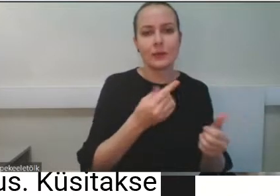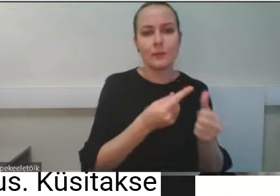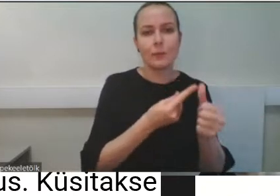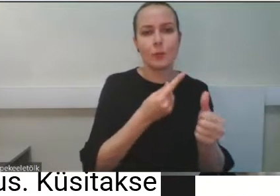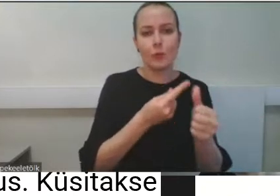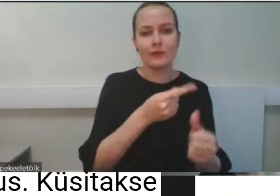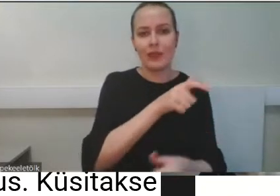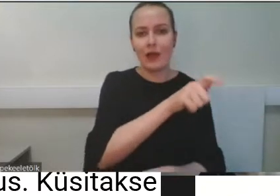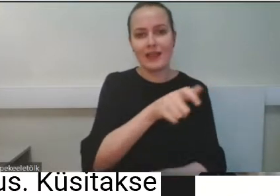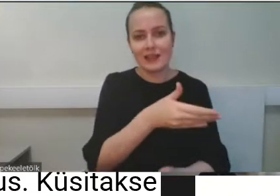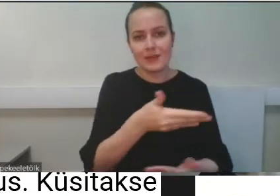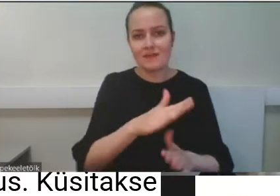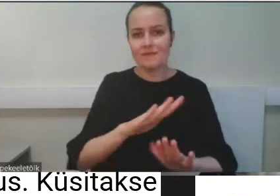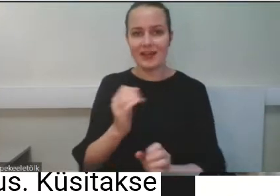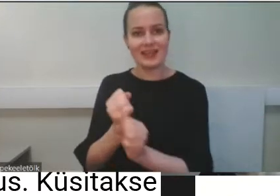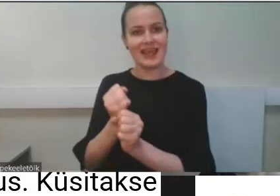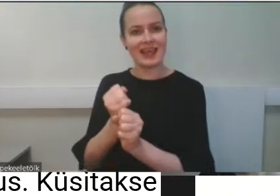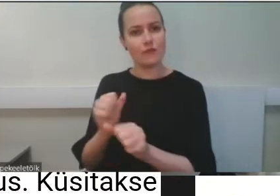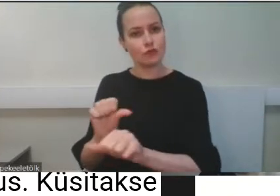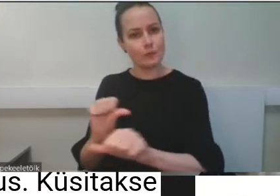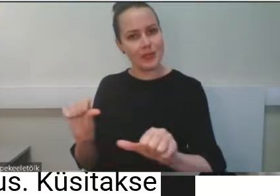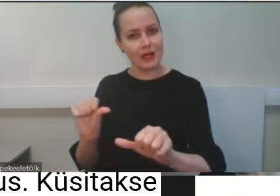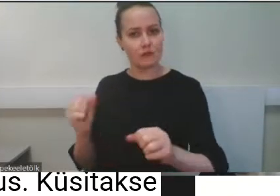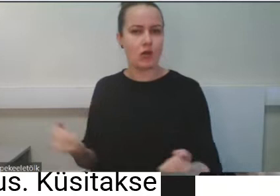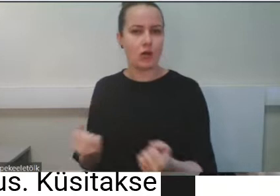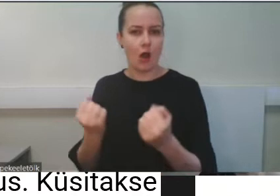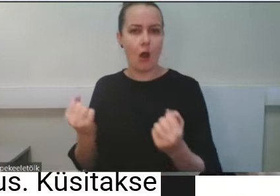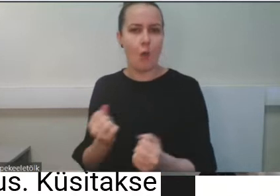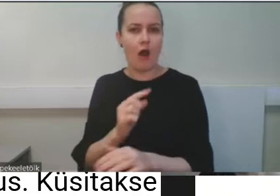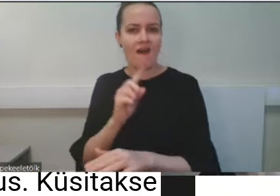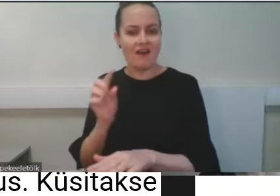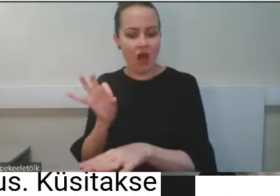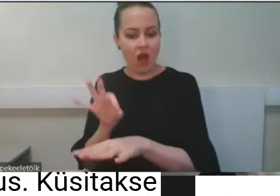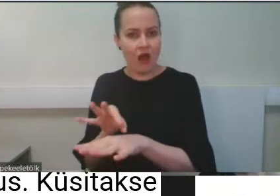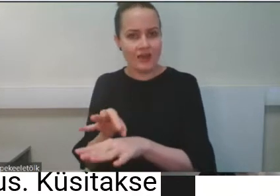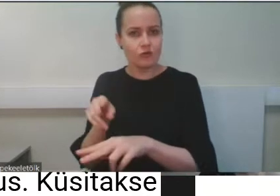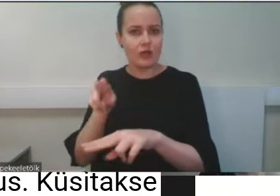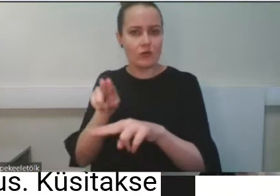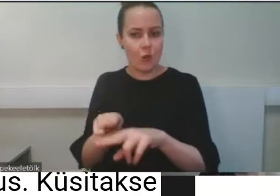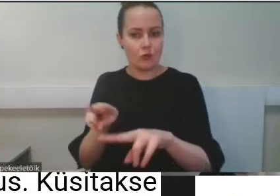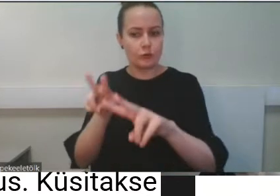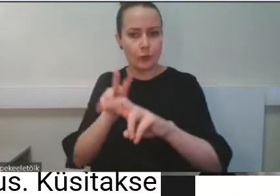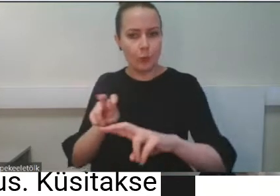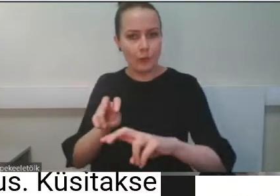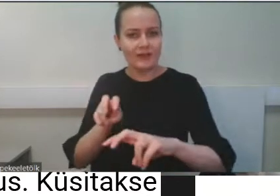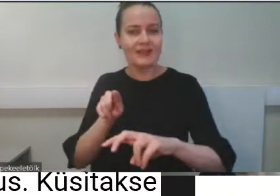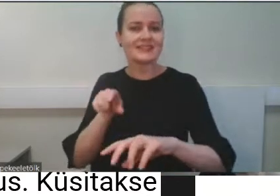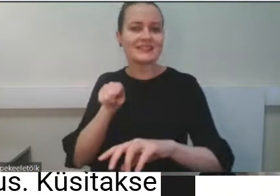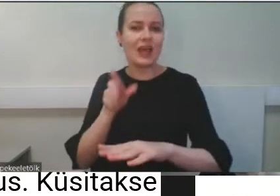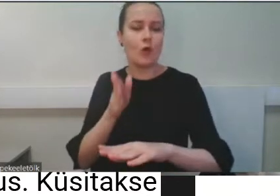kõige võib-olla sellisemad suuremad uuringud, kus küsitakse ühtlasi ka puuetega inimeste või